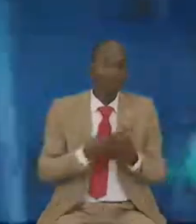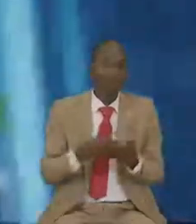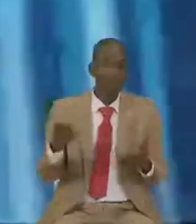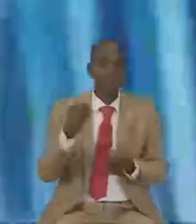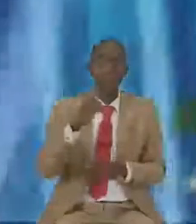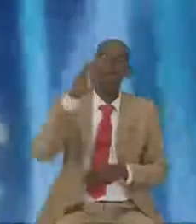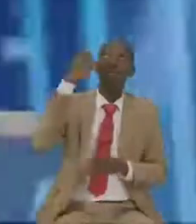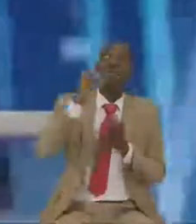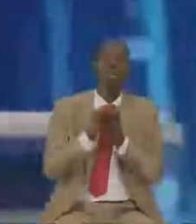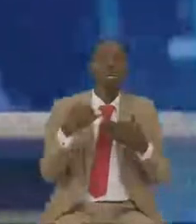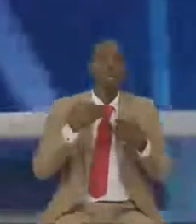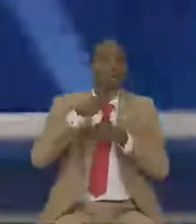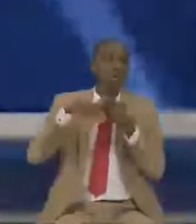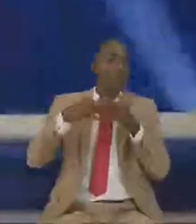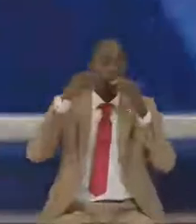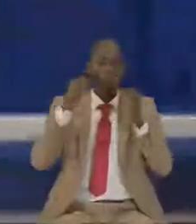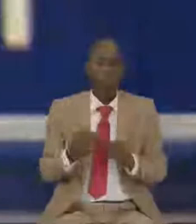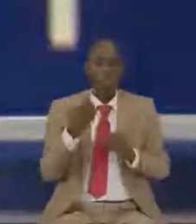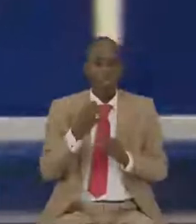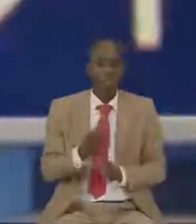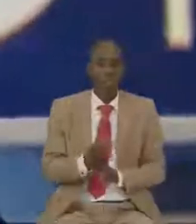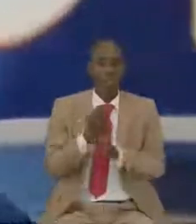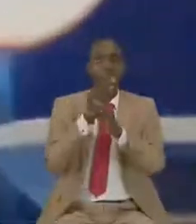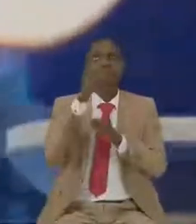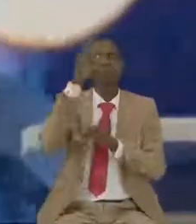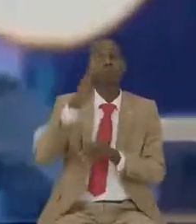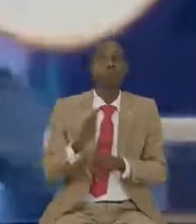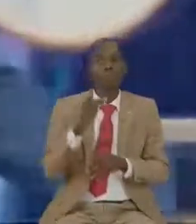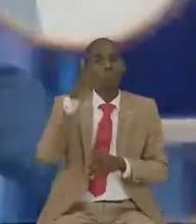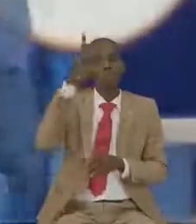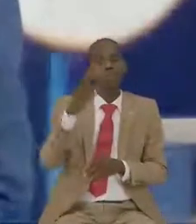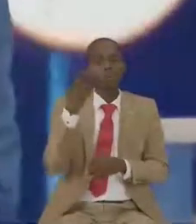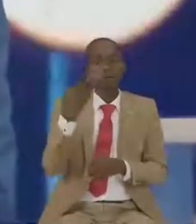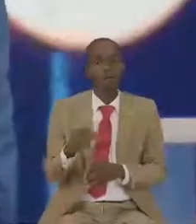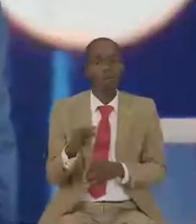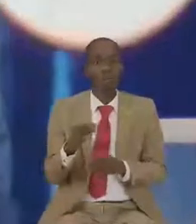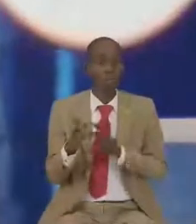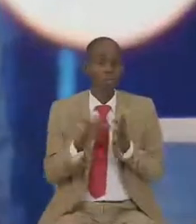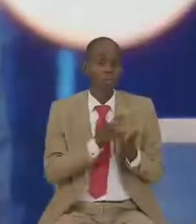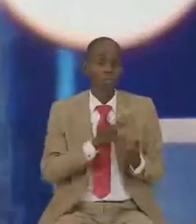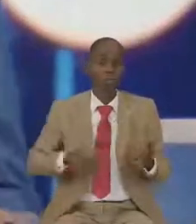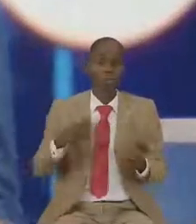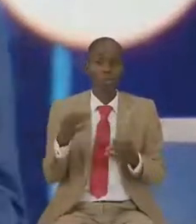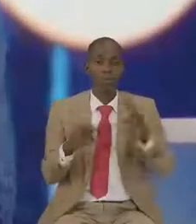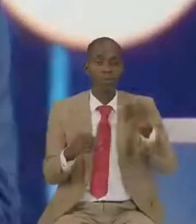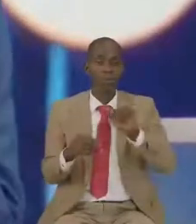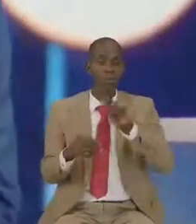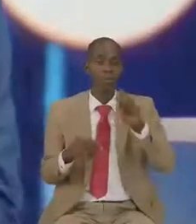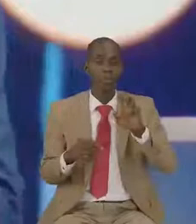pas, celui qui a tout pouvoir, le Dieu fidèle, Dieu a oint du Saint-Esprit de